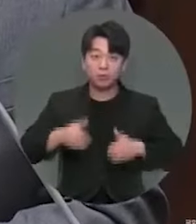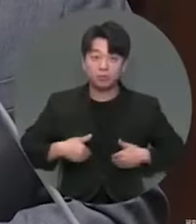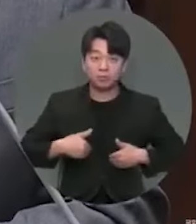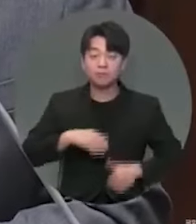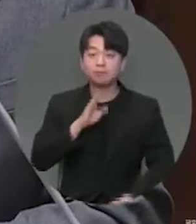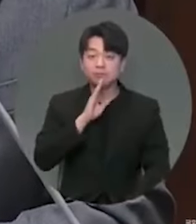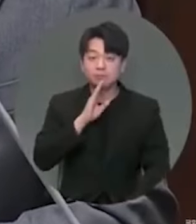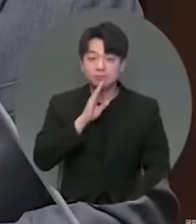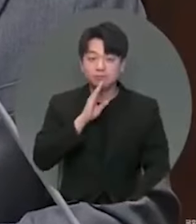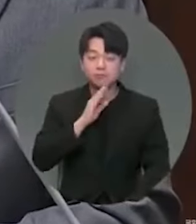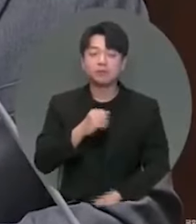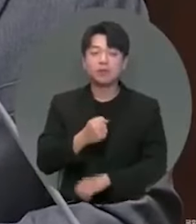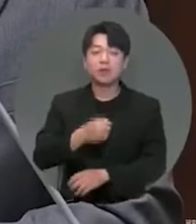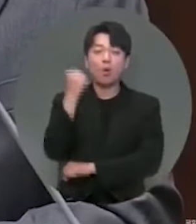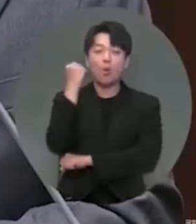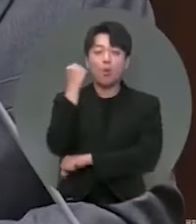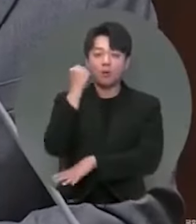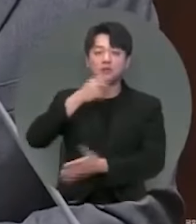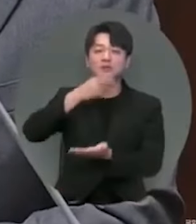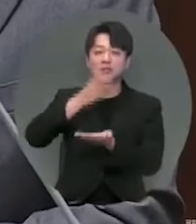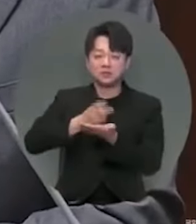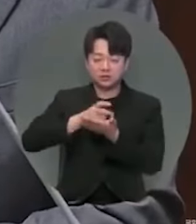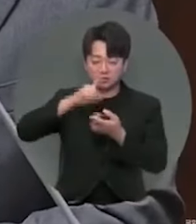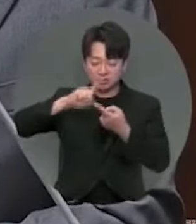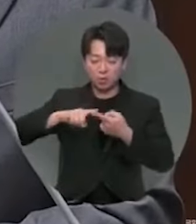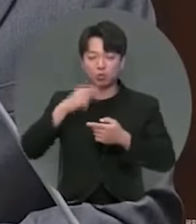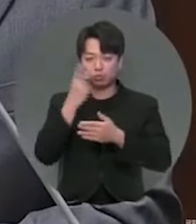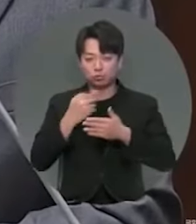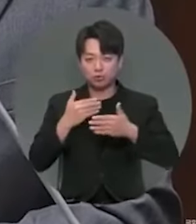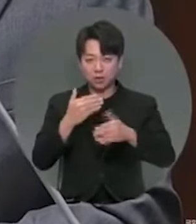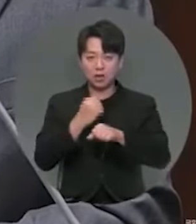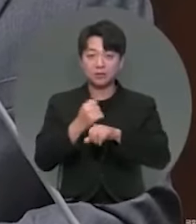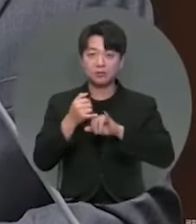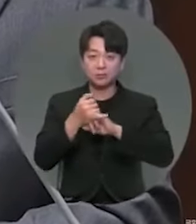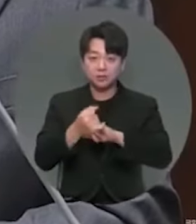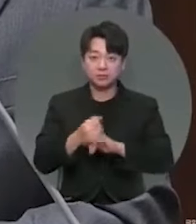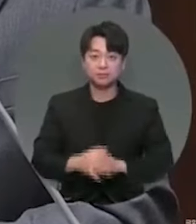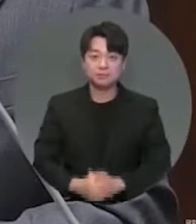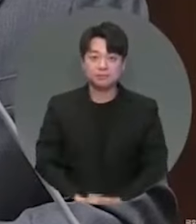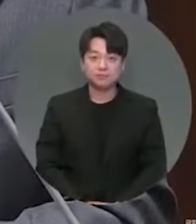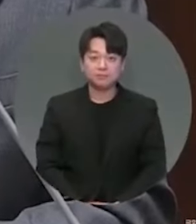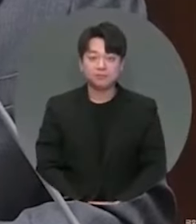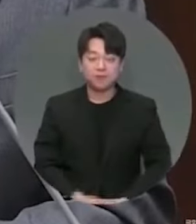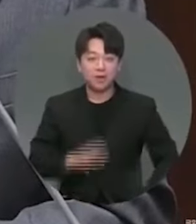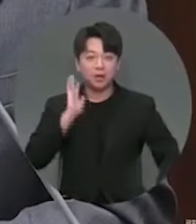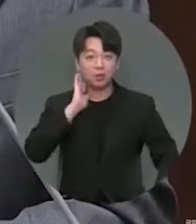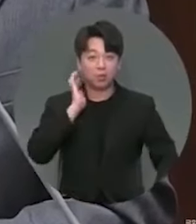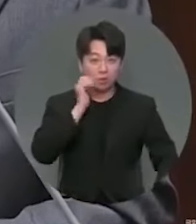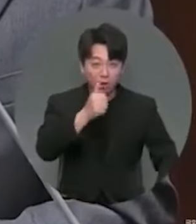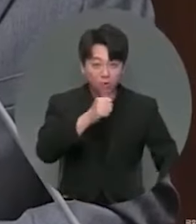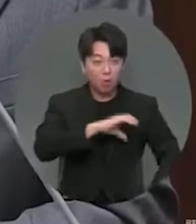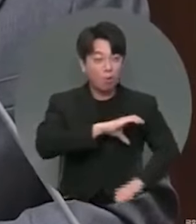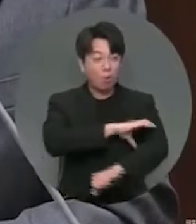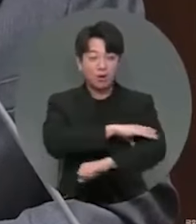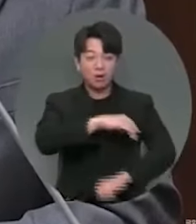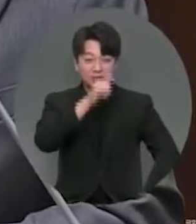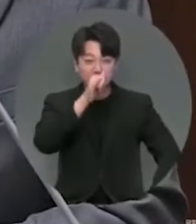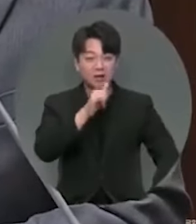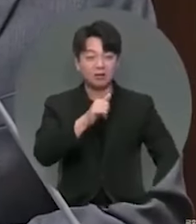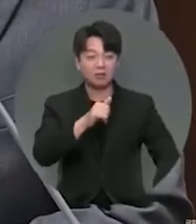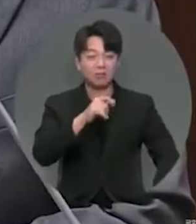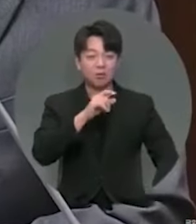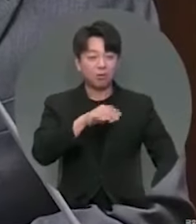수사하도록 지도하겠습니다. 대통령이든 아무리 지위가 낮든 돈이 있든 없든